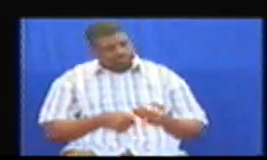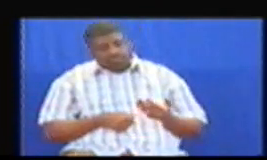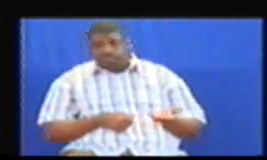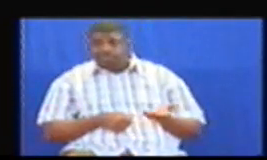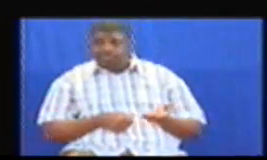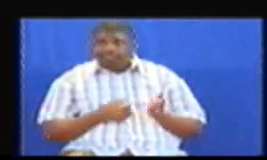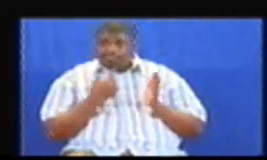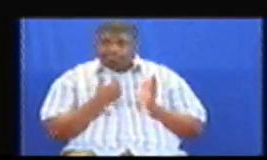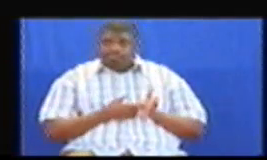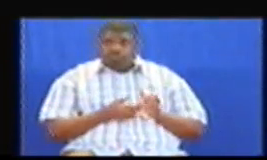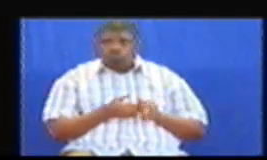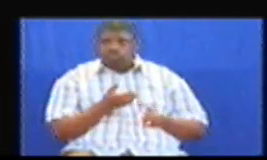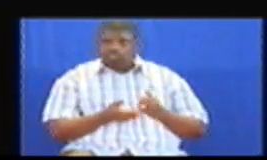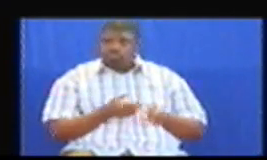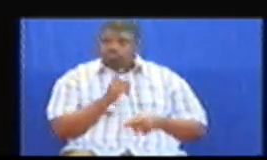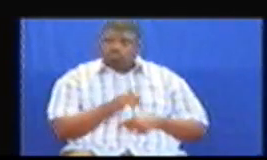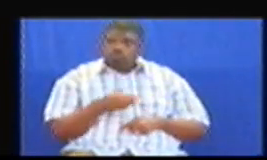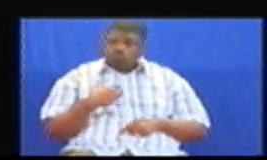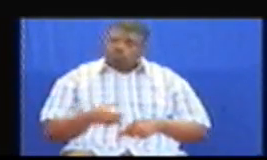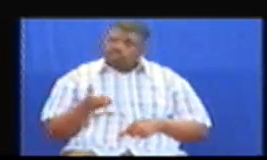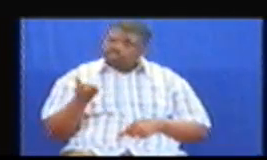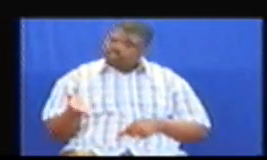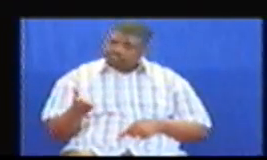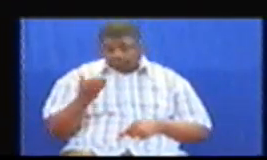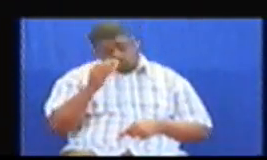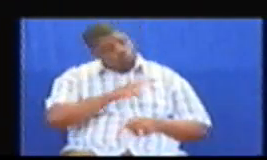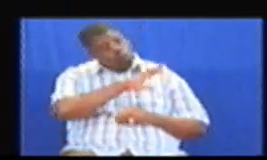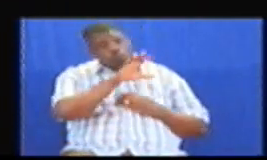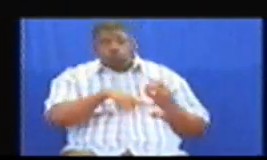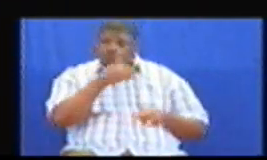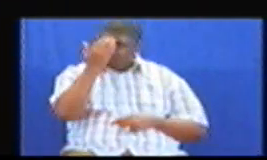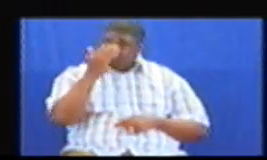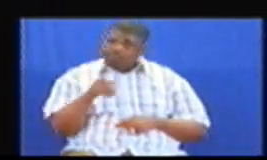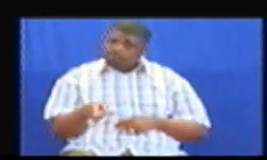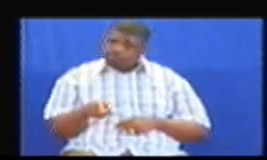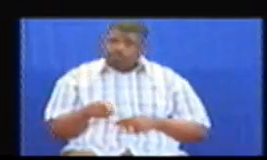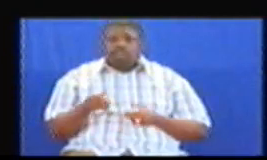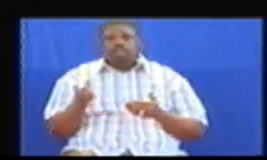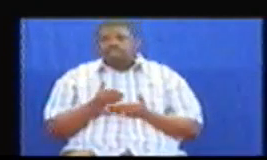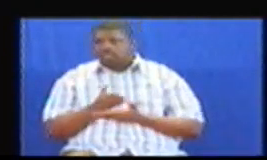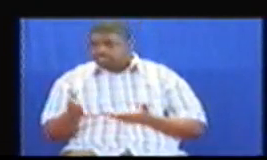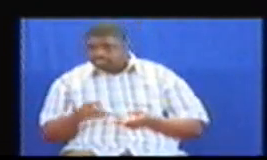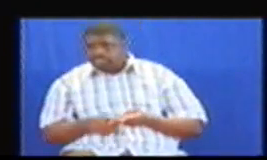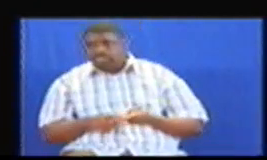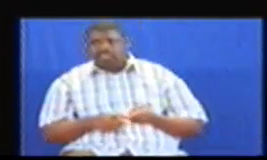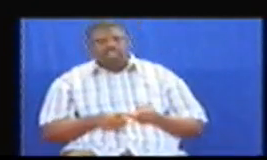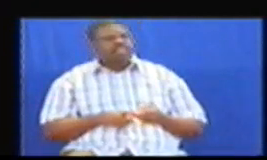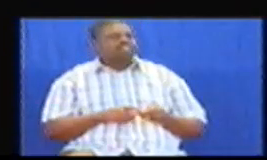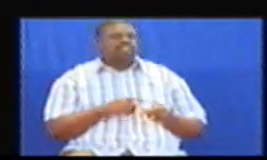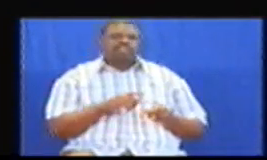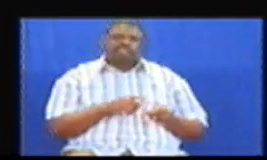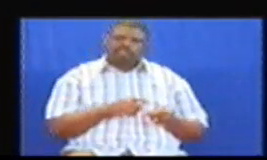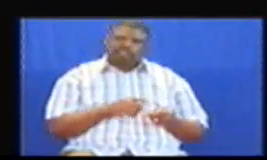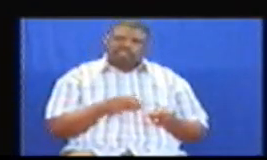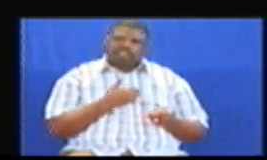Kama zipo changamoto, Mheshimiwa Waziri, wote tunazijua. Miru ndangani wa kesi za kriminali ambazo tunazijua,